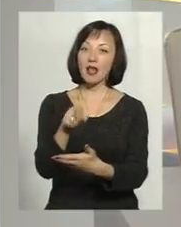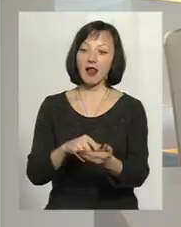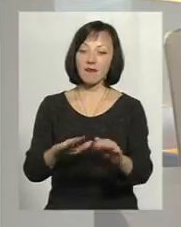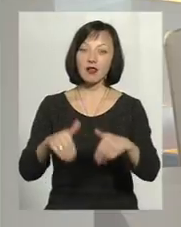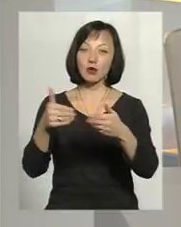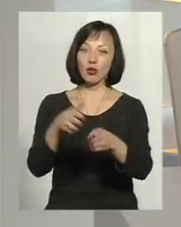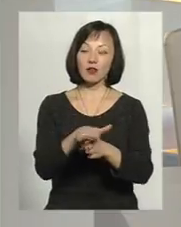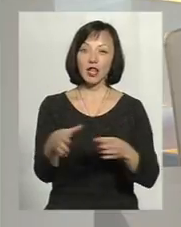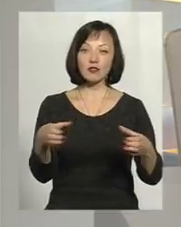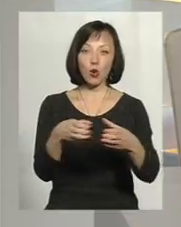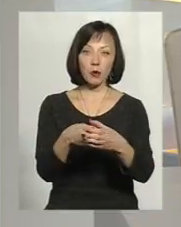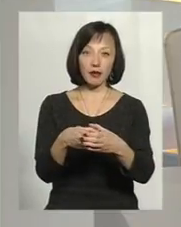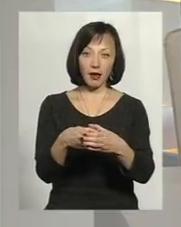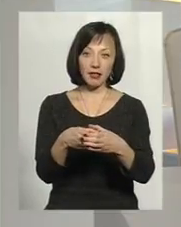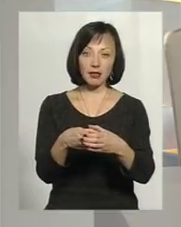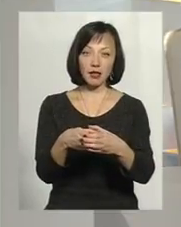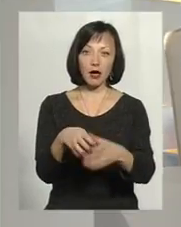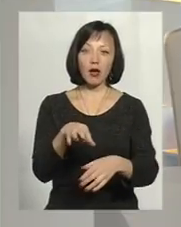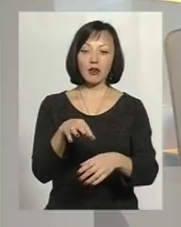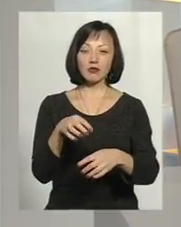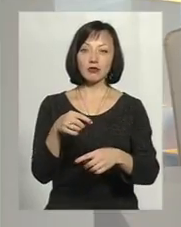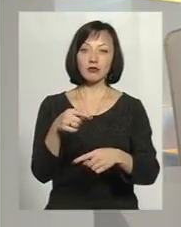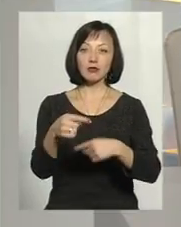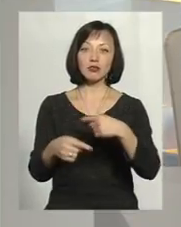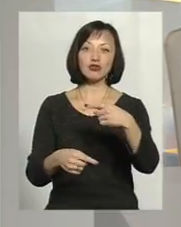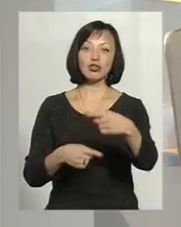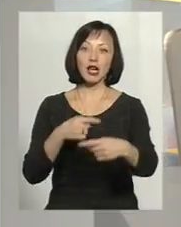виносить виконавчий комітет, провести